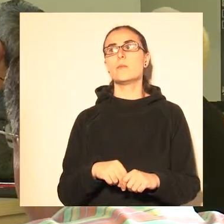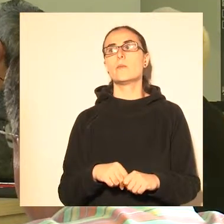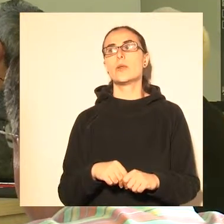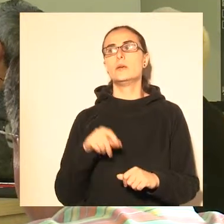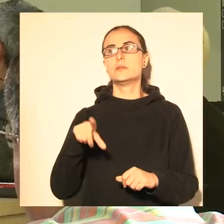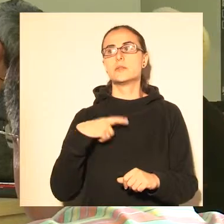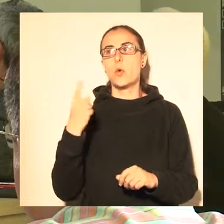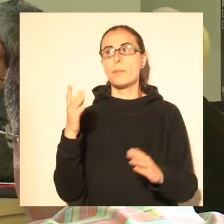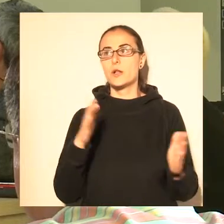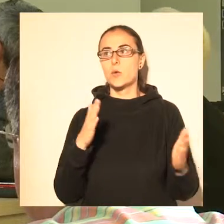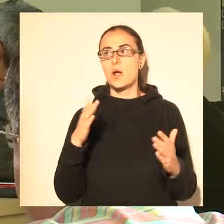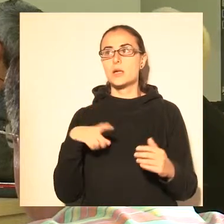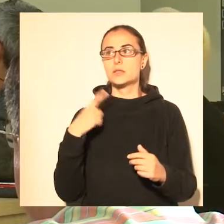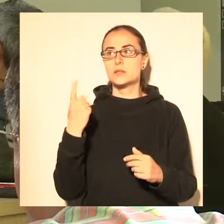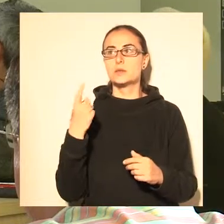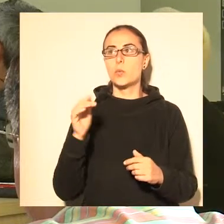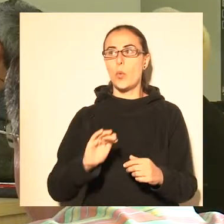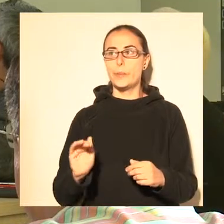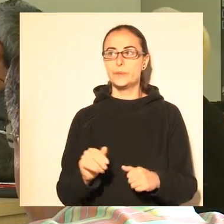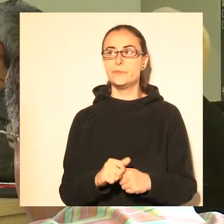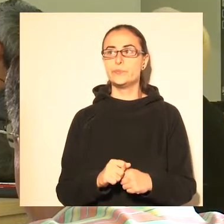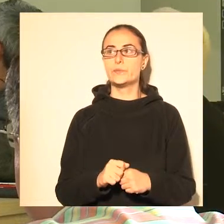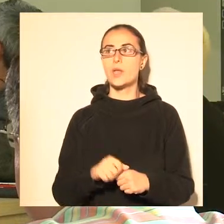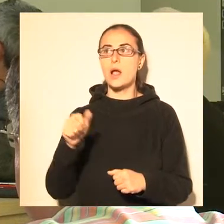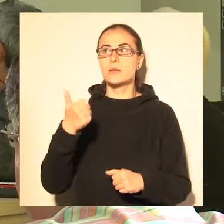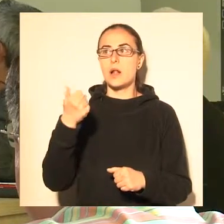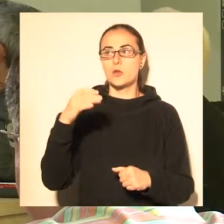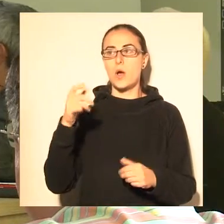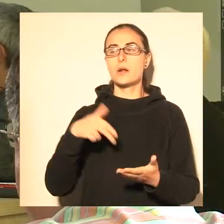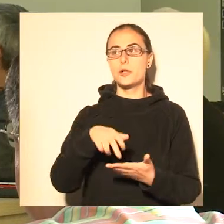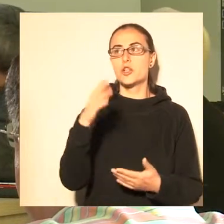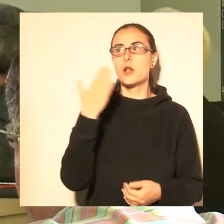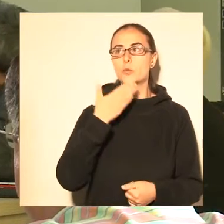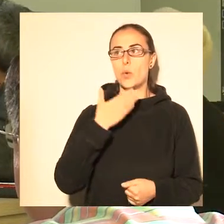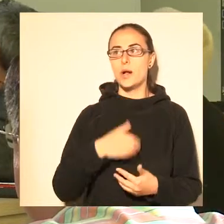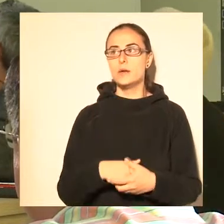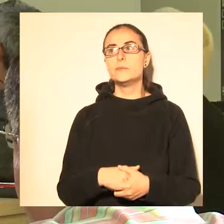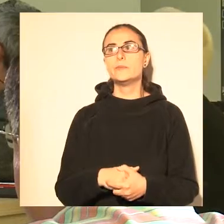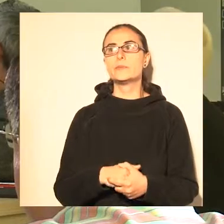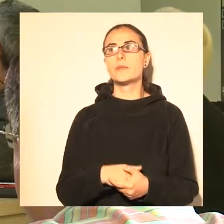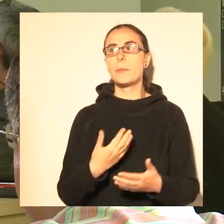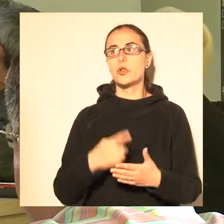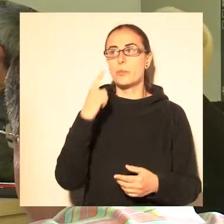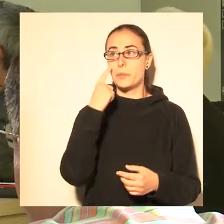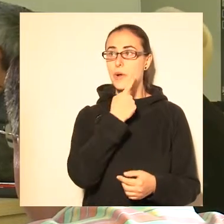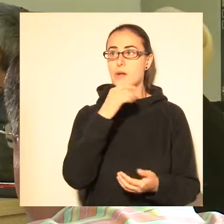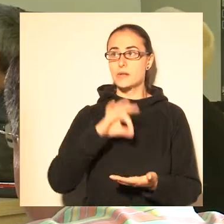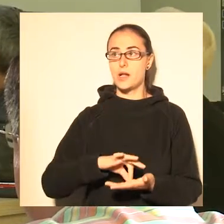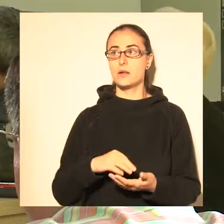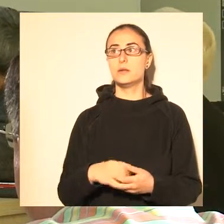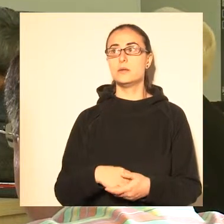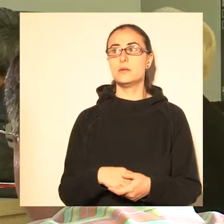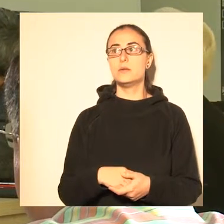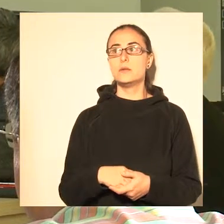copilului din nou preluarea greutății copilului Antonio care merge la școală pentru prima